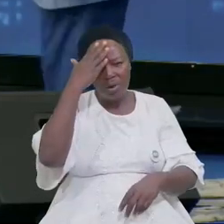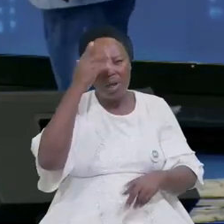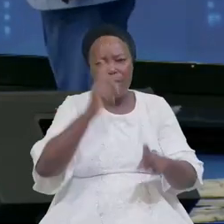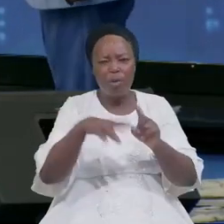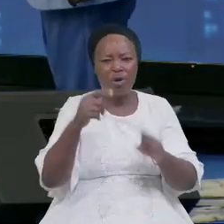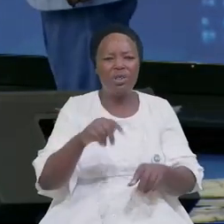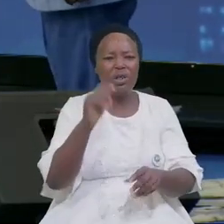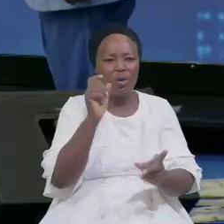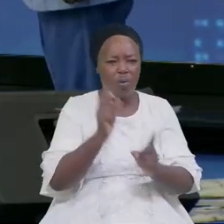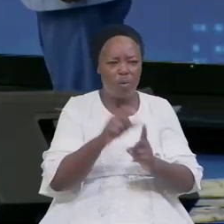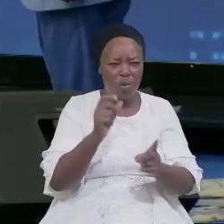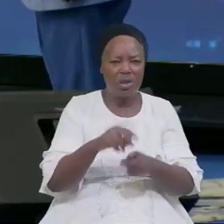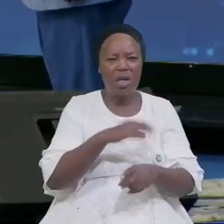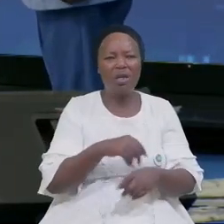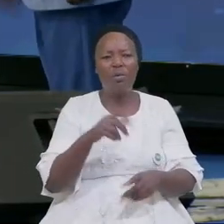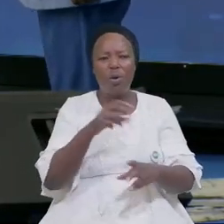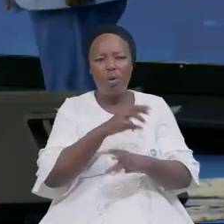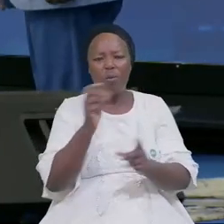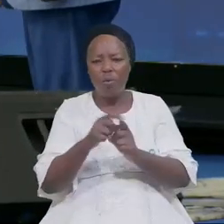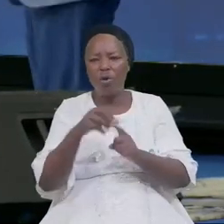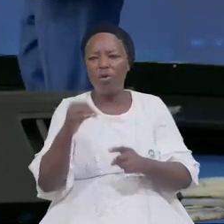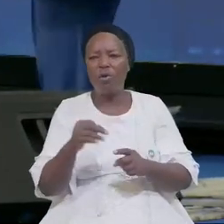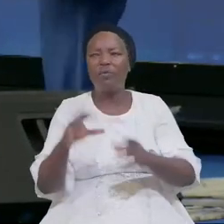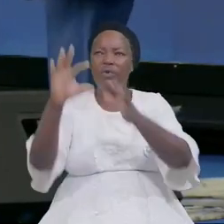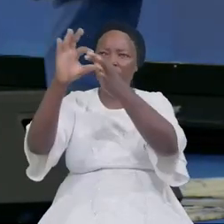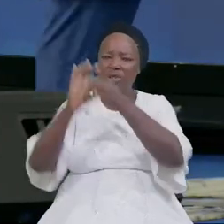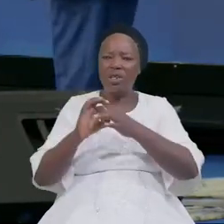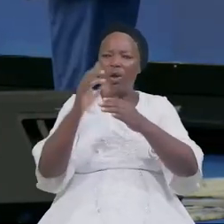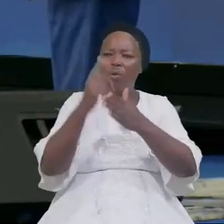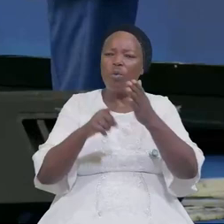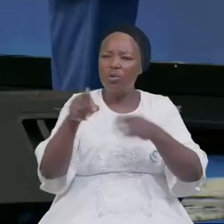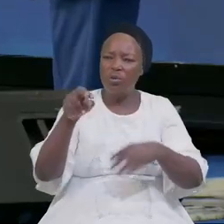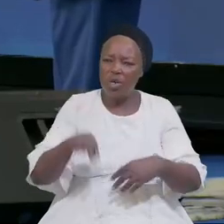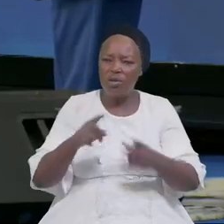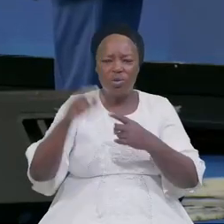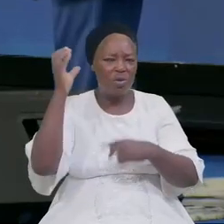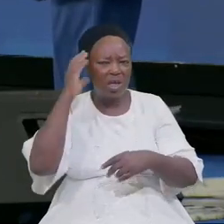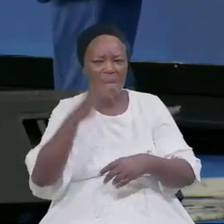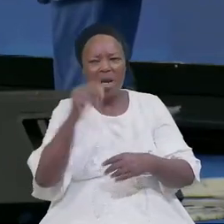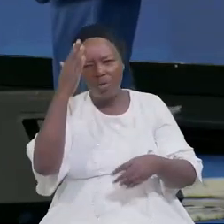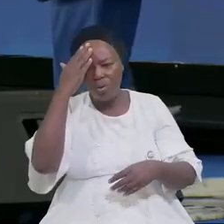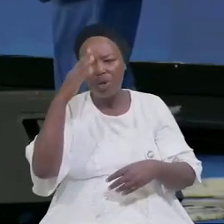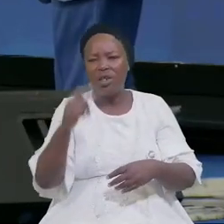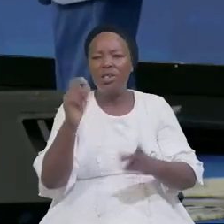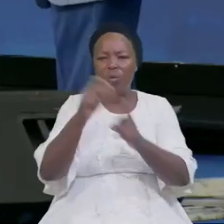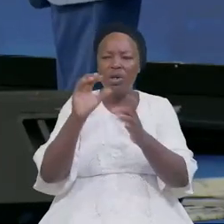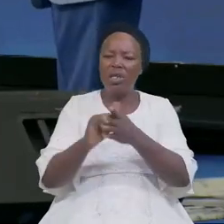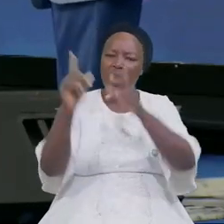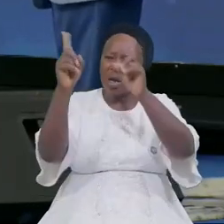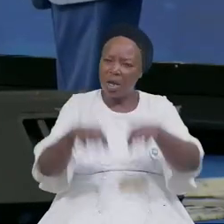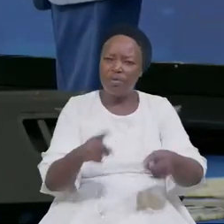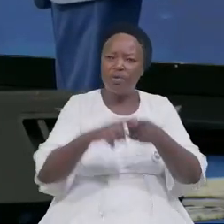réconciliation, ce qu'il veut que vous devez entendre et comprendre, la parole qui vient à vous et apporte